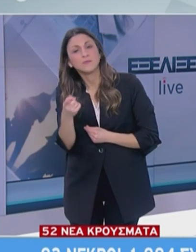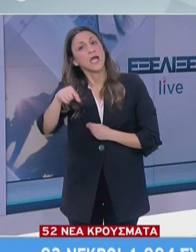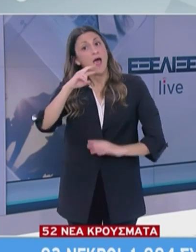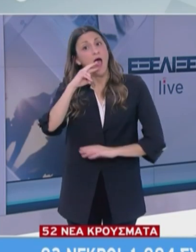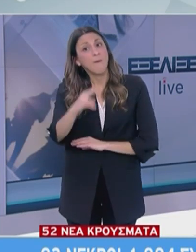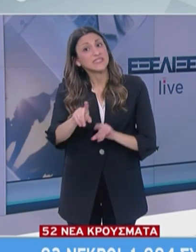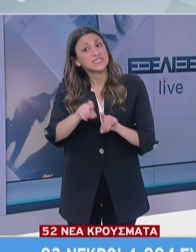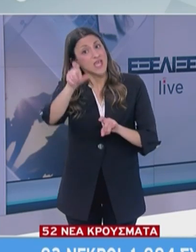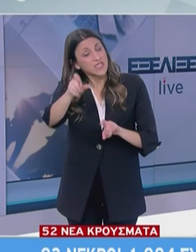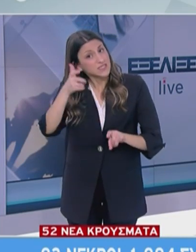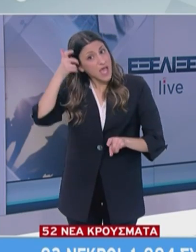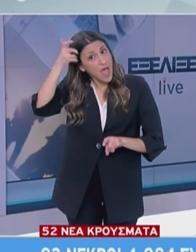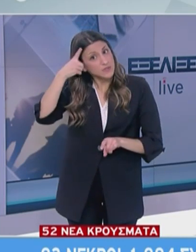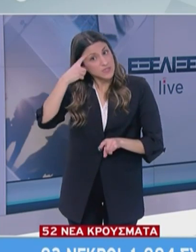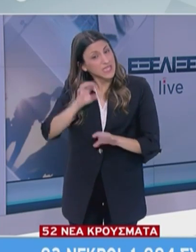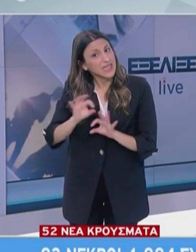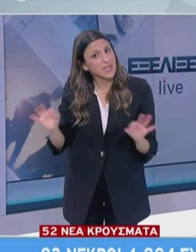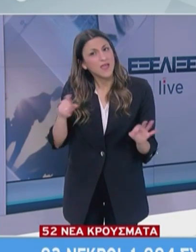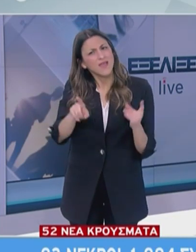απαντάτε σε όσους ζητούν τις μάσκες PP3?